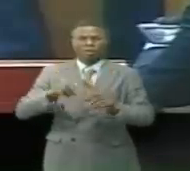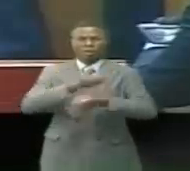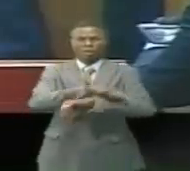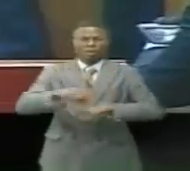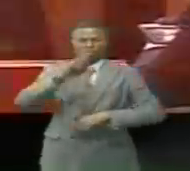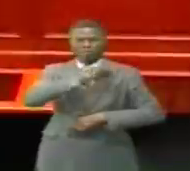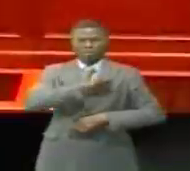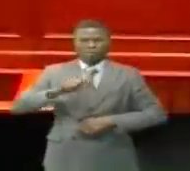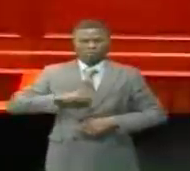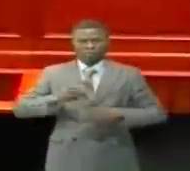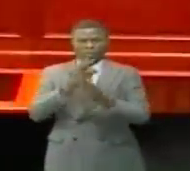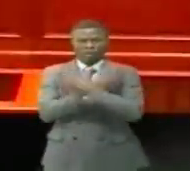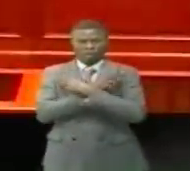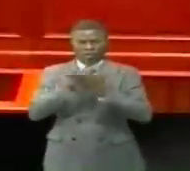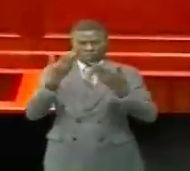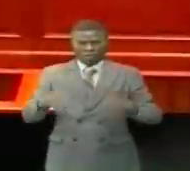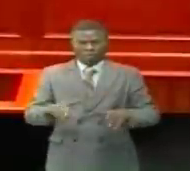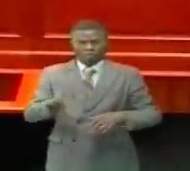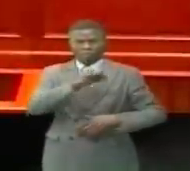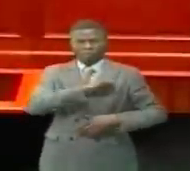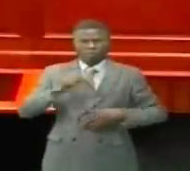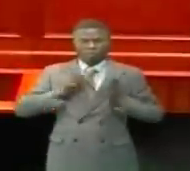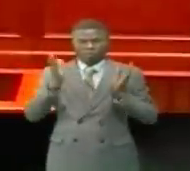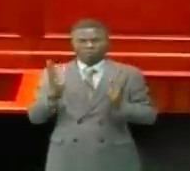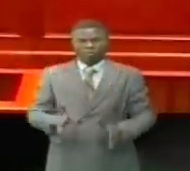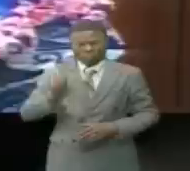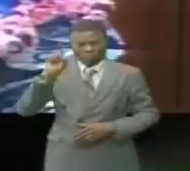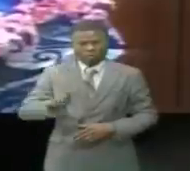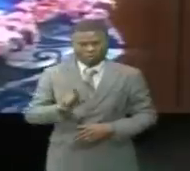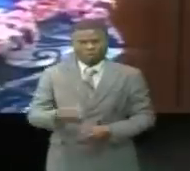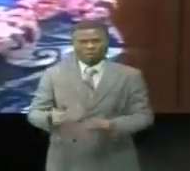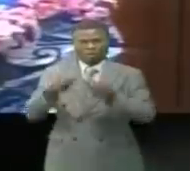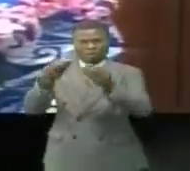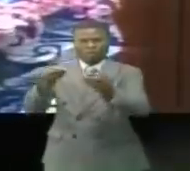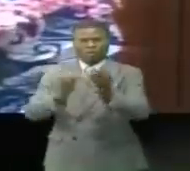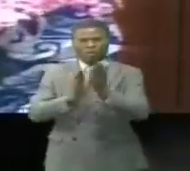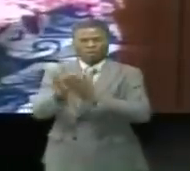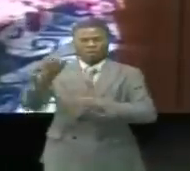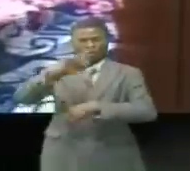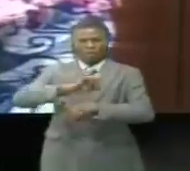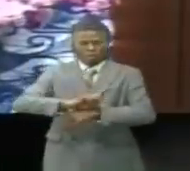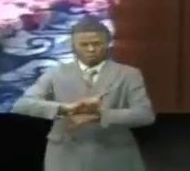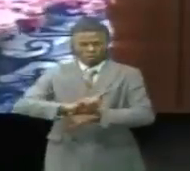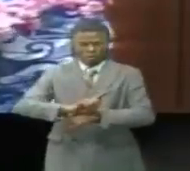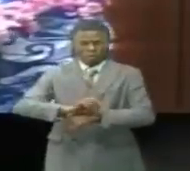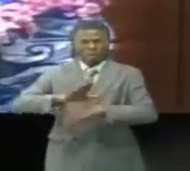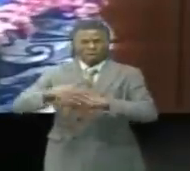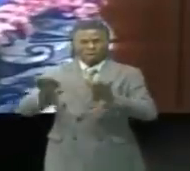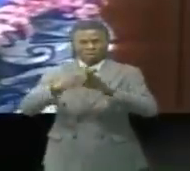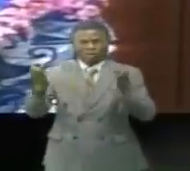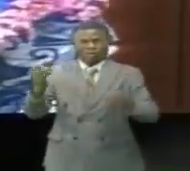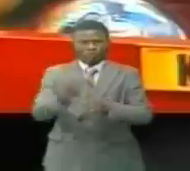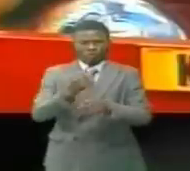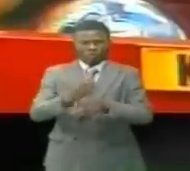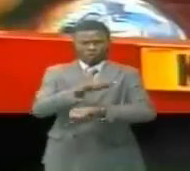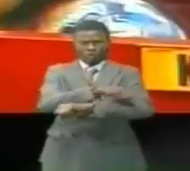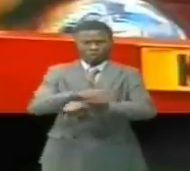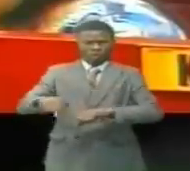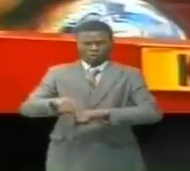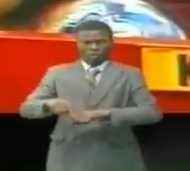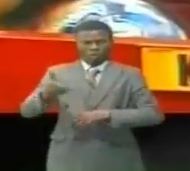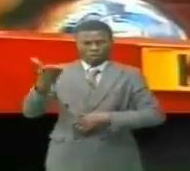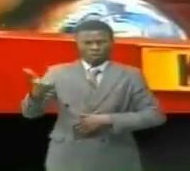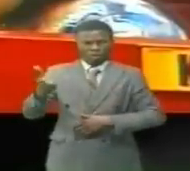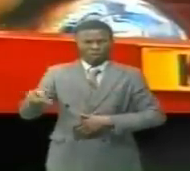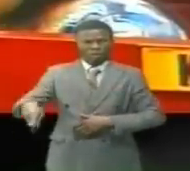vacances parlementaires, le sénateur est tenu de dresser et de déposer dans les 15 jours de l'ouverture de la session ordinaire au bureau de son groupe